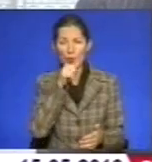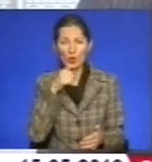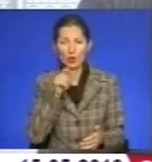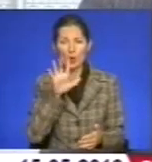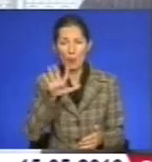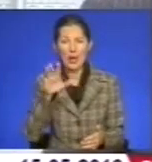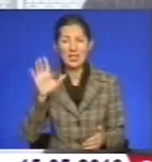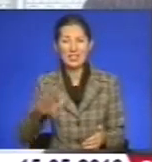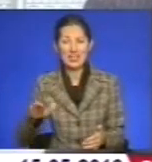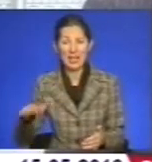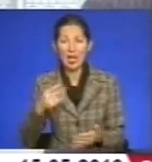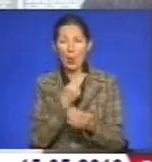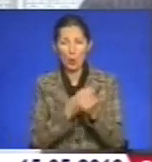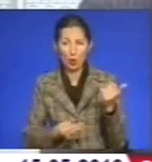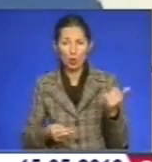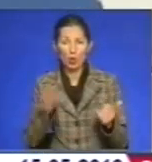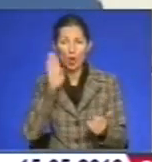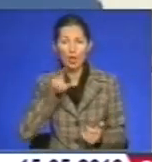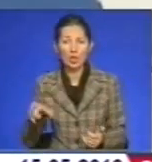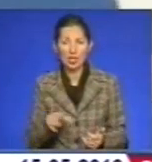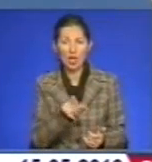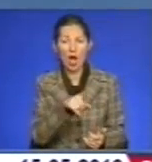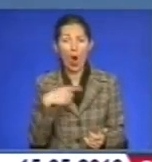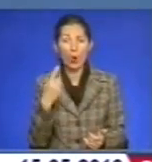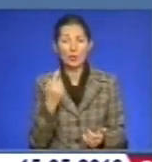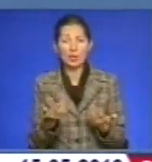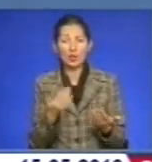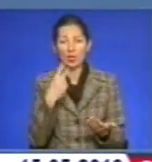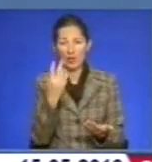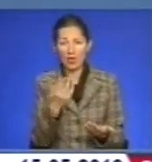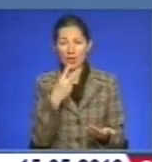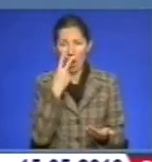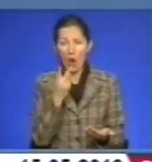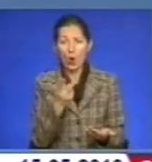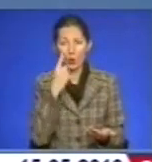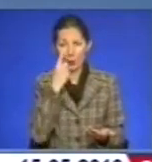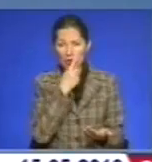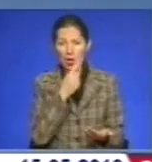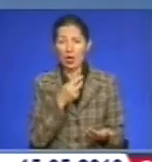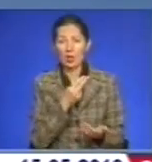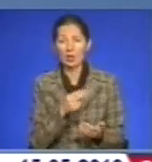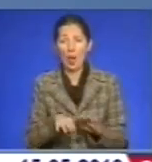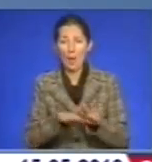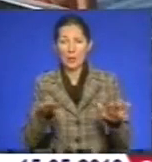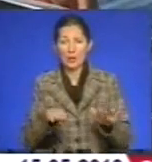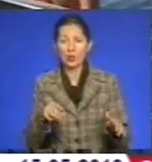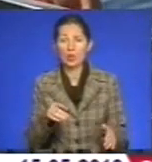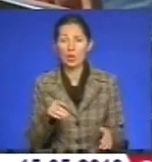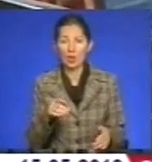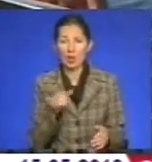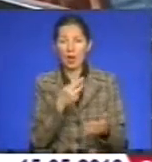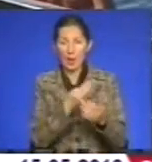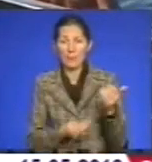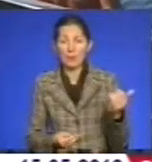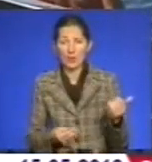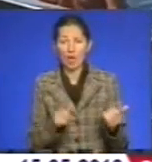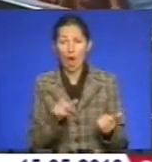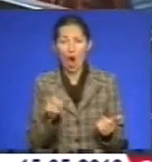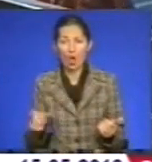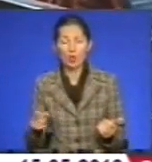5 дітей потонуло на водоймах області. Якщо на ваших очах тонуть люди, добре обдумайте дії по рятунку. Нетренована